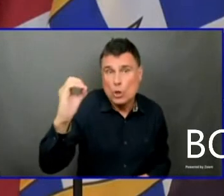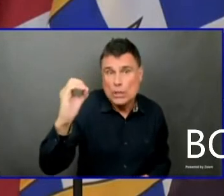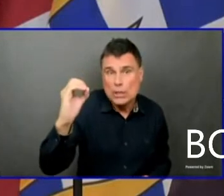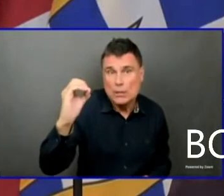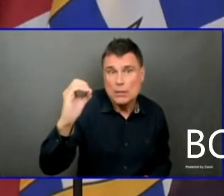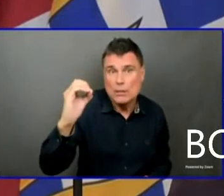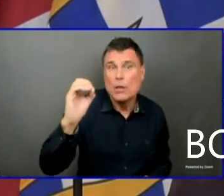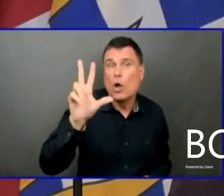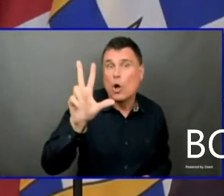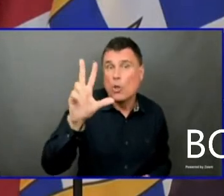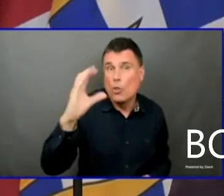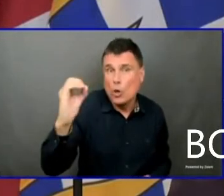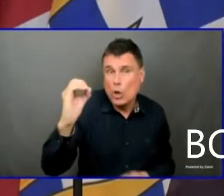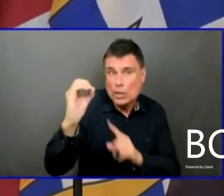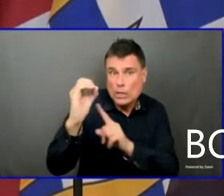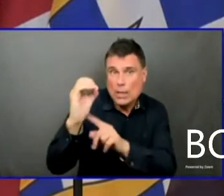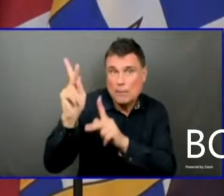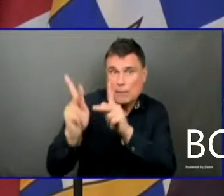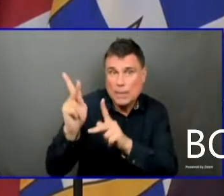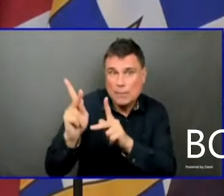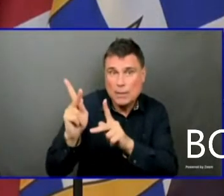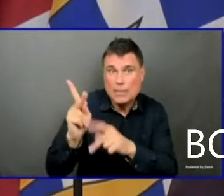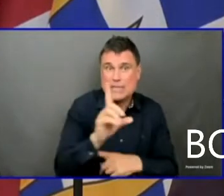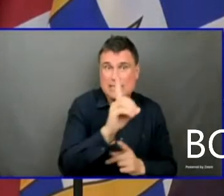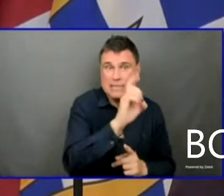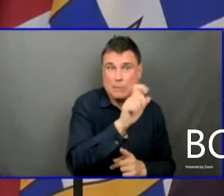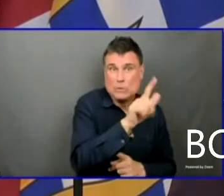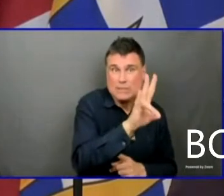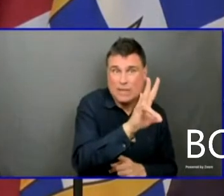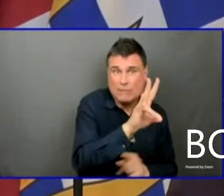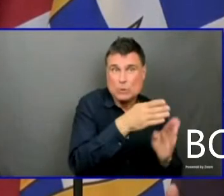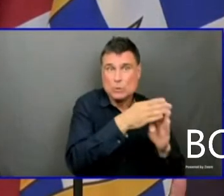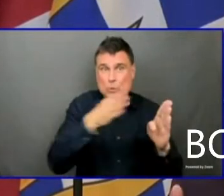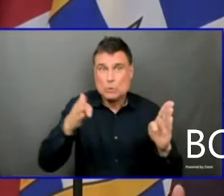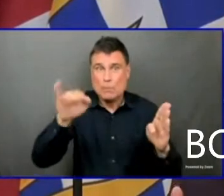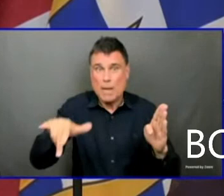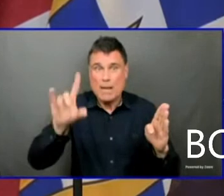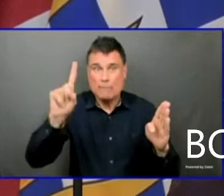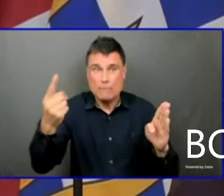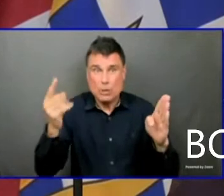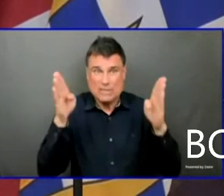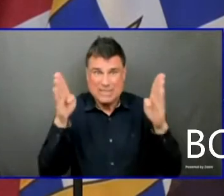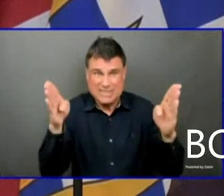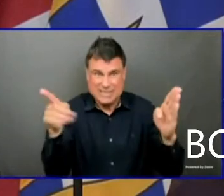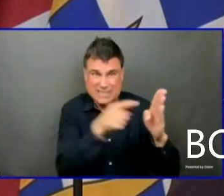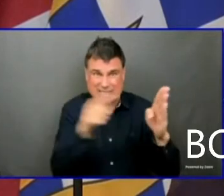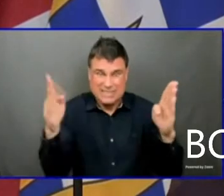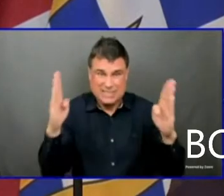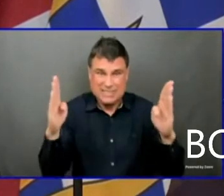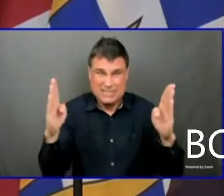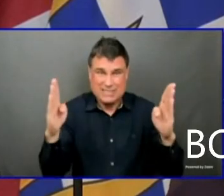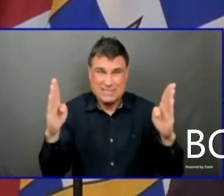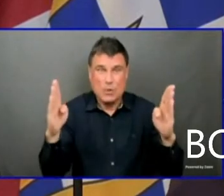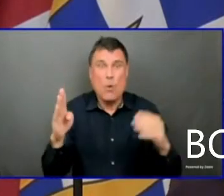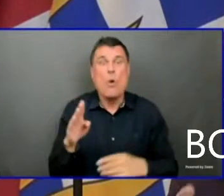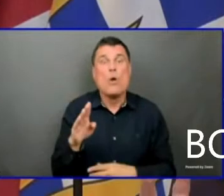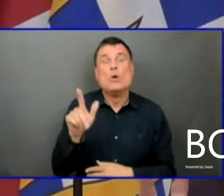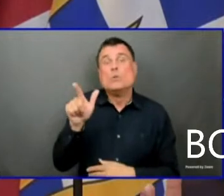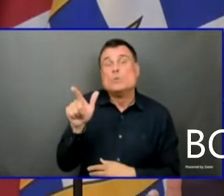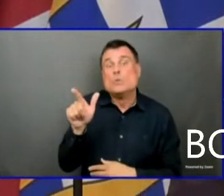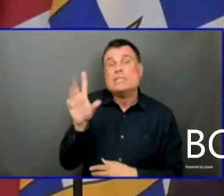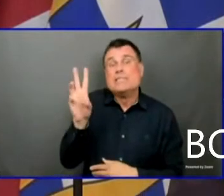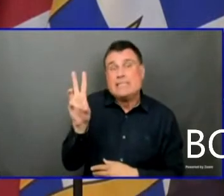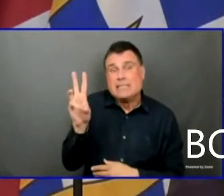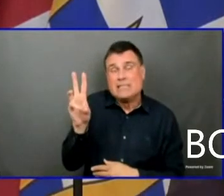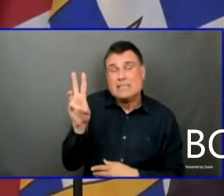December 27th and May 1st. 例不是13例英文里边13和30还是有点区别。 And 4 had received